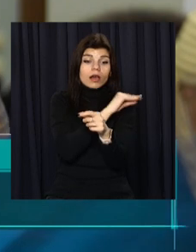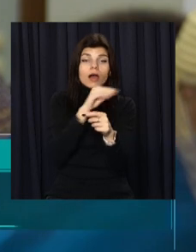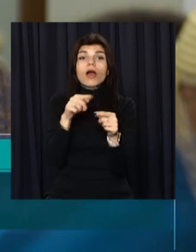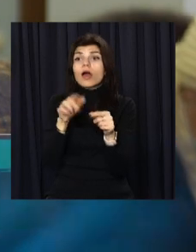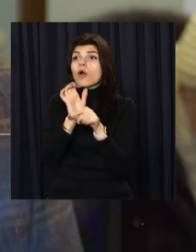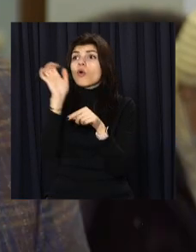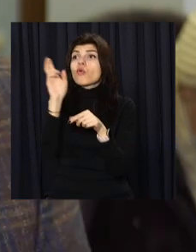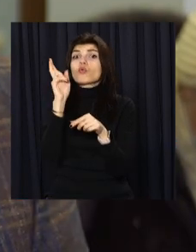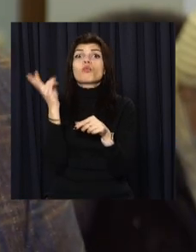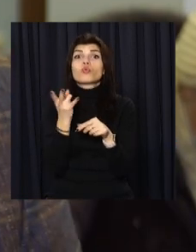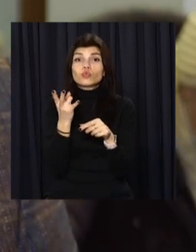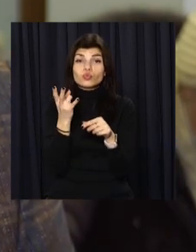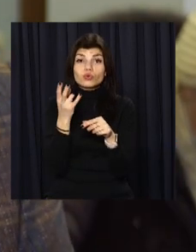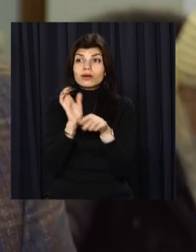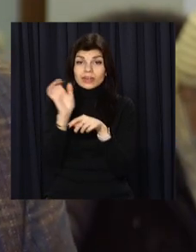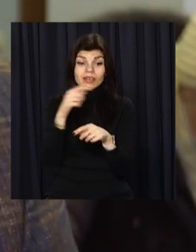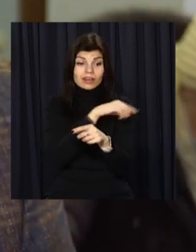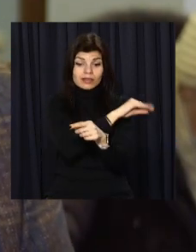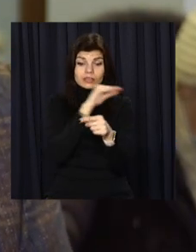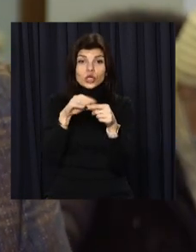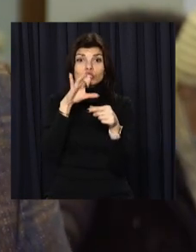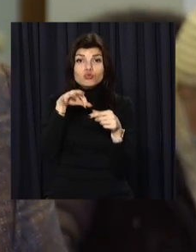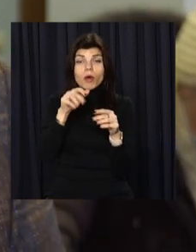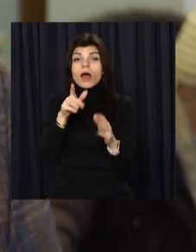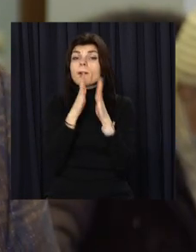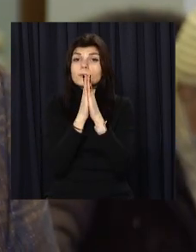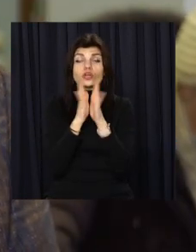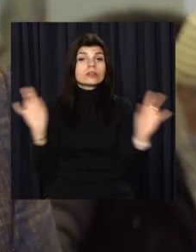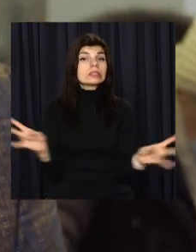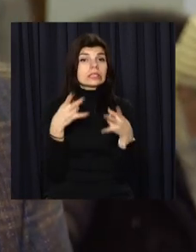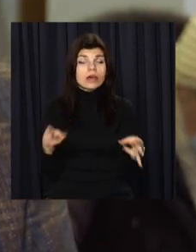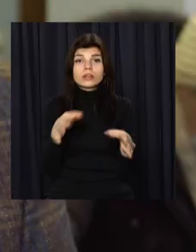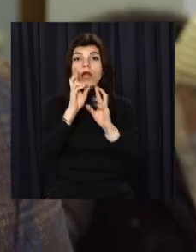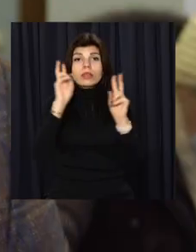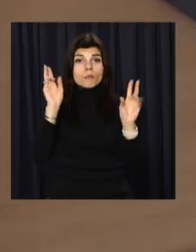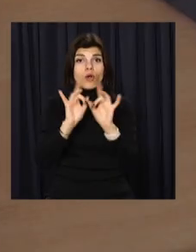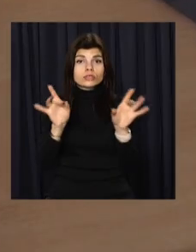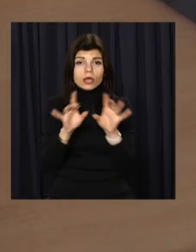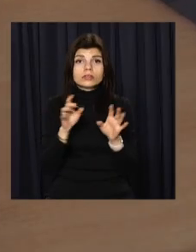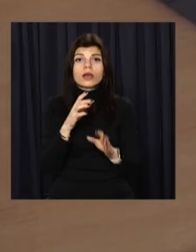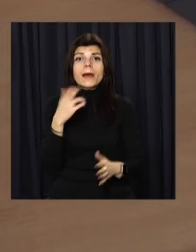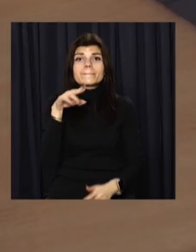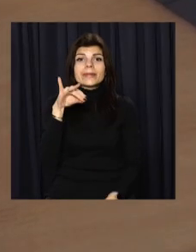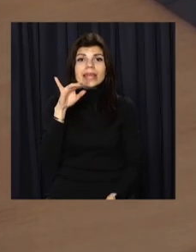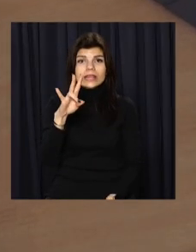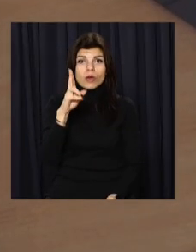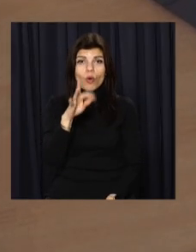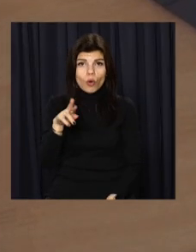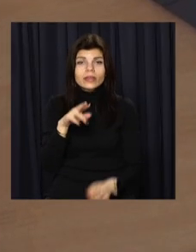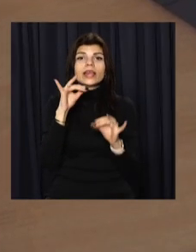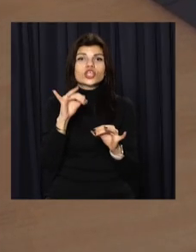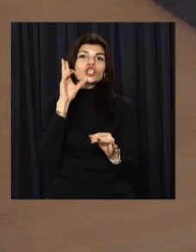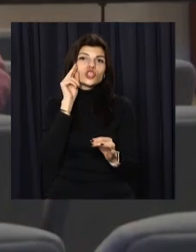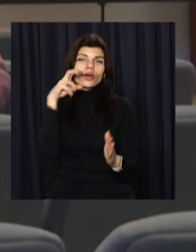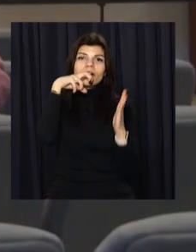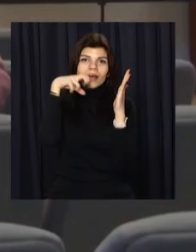повідомляйте нікому термін дії картки, CV-код та пін-коди у разі купівлі на платформі оголошень. Однак, якщо вже втрапили на гачок